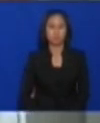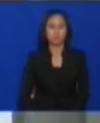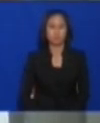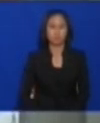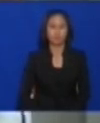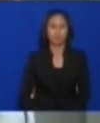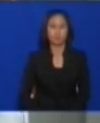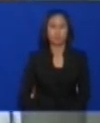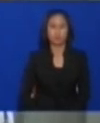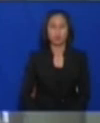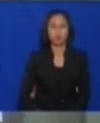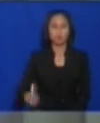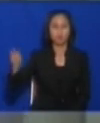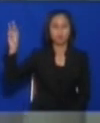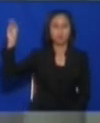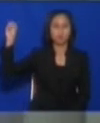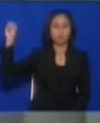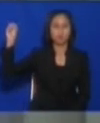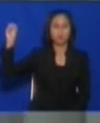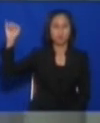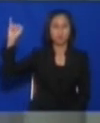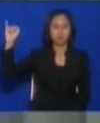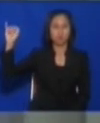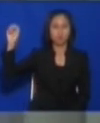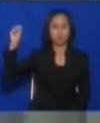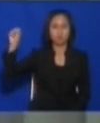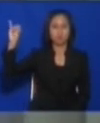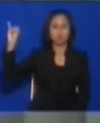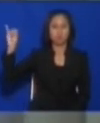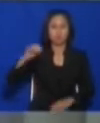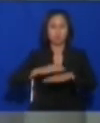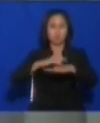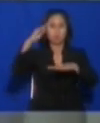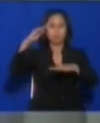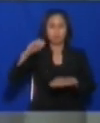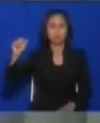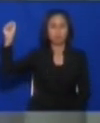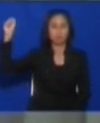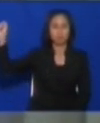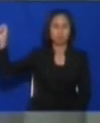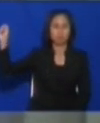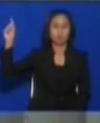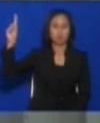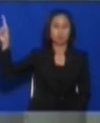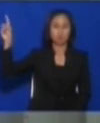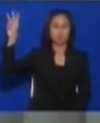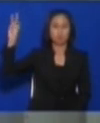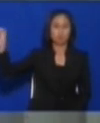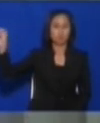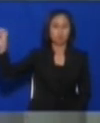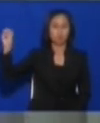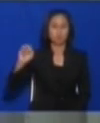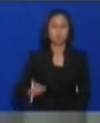Mas gono misi 1 meningkatkan kualitas sumber daya manusia yang bertakwa kepada Tuhan Yang Maha Esa